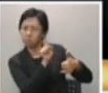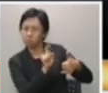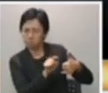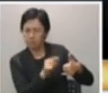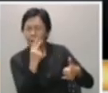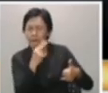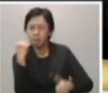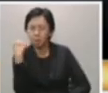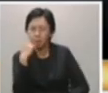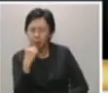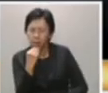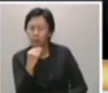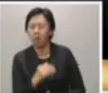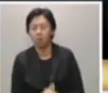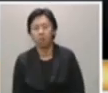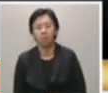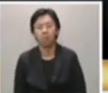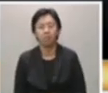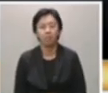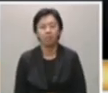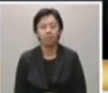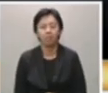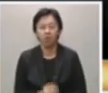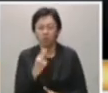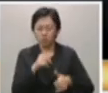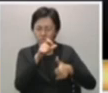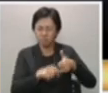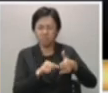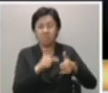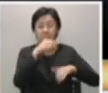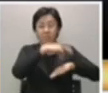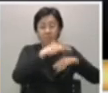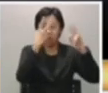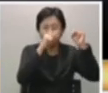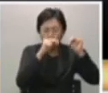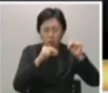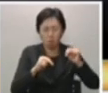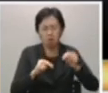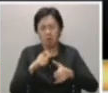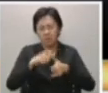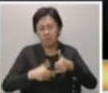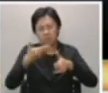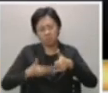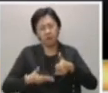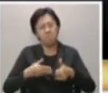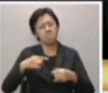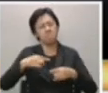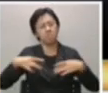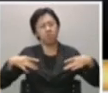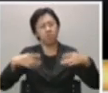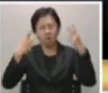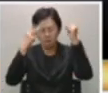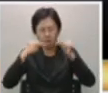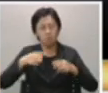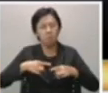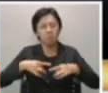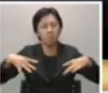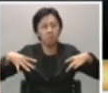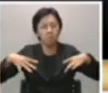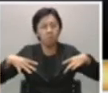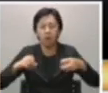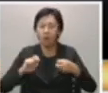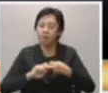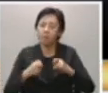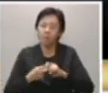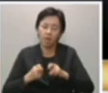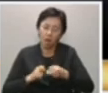หลายๆวาระนอกจากจะไม่เหมาะสมกับตำแหน่งหน้าที่ของนายกรัฐมนตรีแล้วยังสร้างปัญหาเ